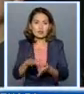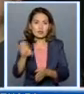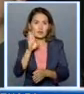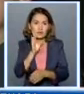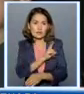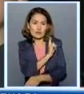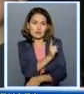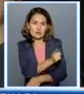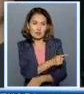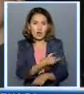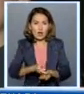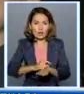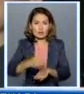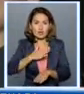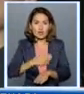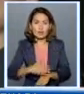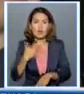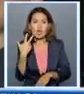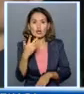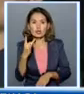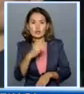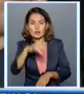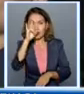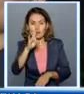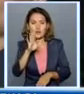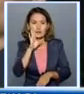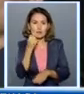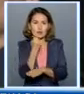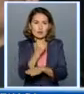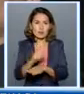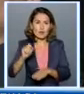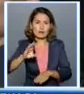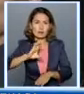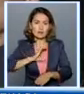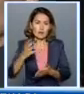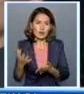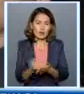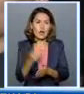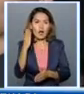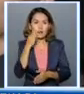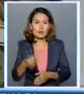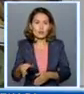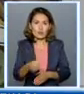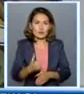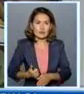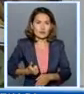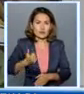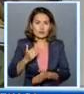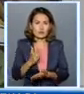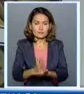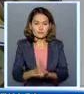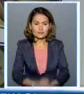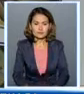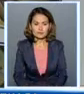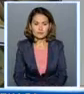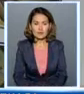жаннаты жетісудың 3-1 зілтеміршілері осындай жақсы жетістікке жетіп жатқаны бұл біздің Алматы облысы үшін үлкен мақтаныш. Бүгін міне қазақ елі